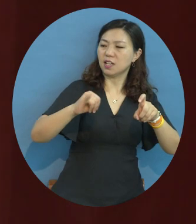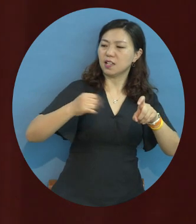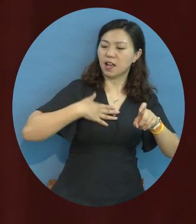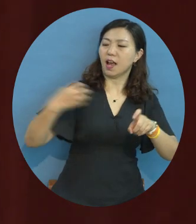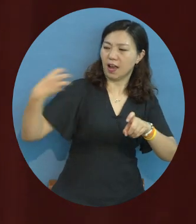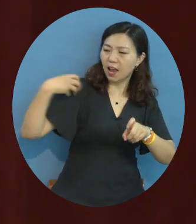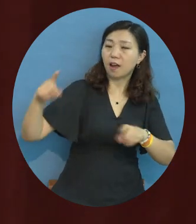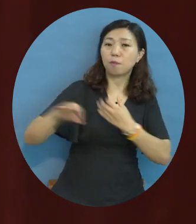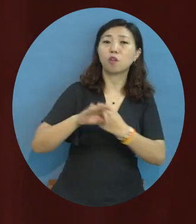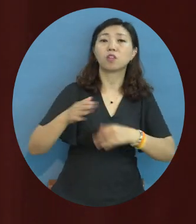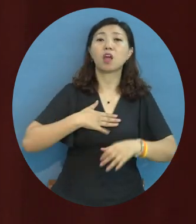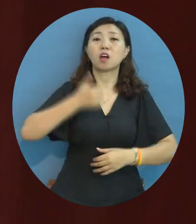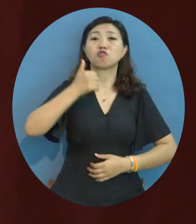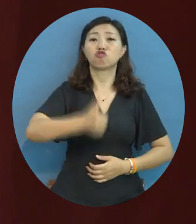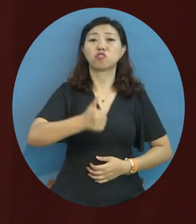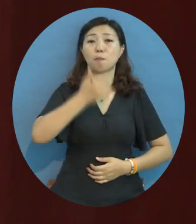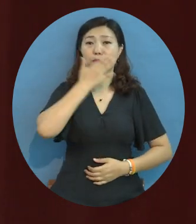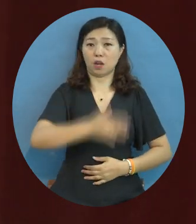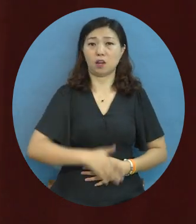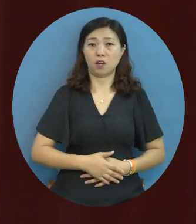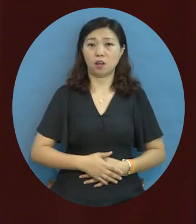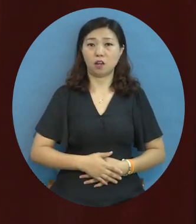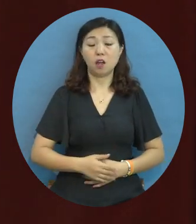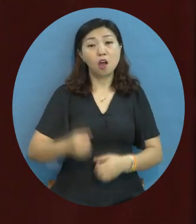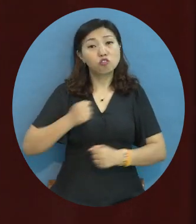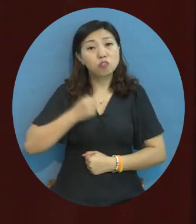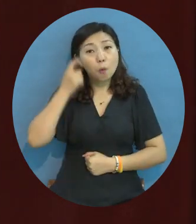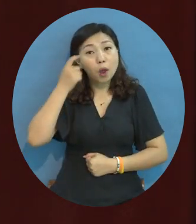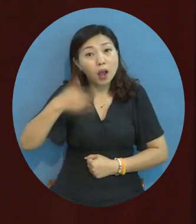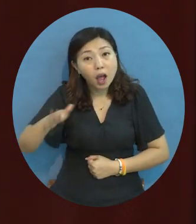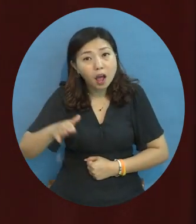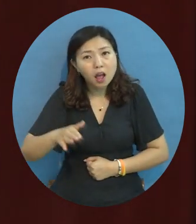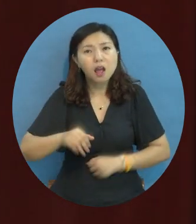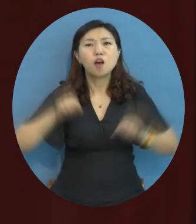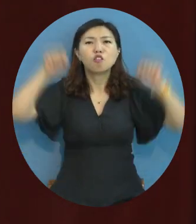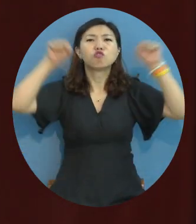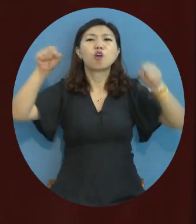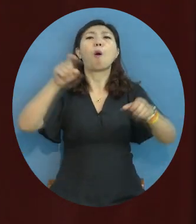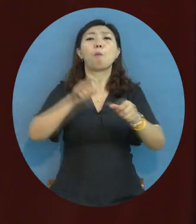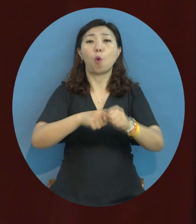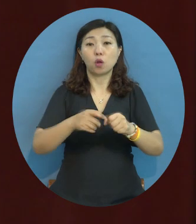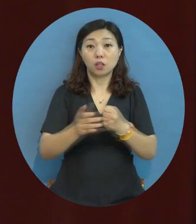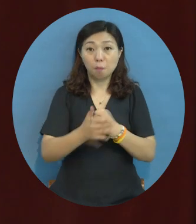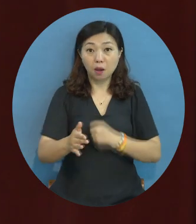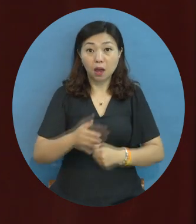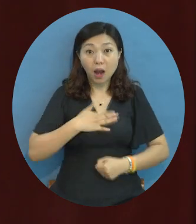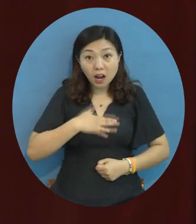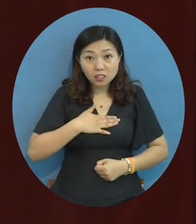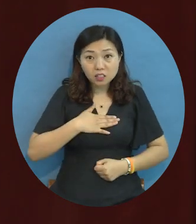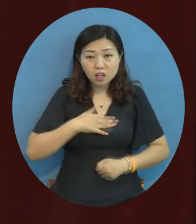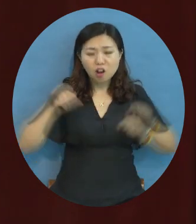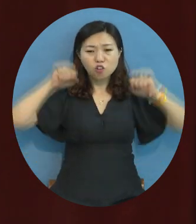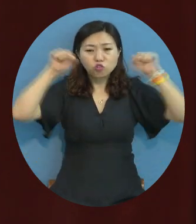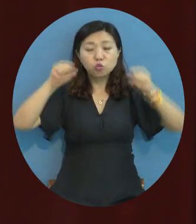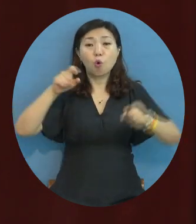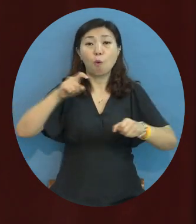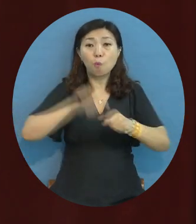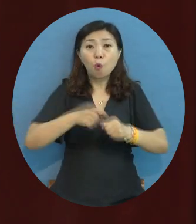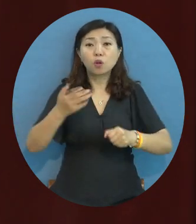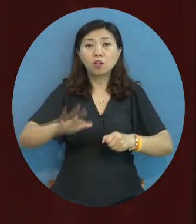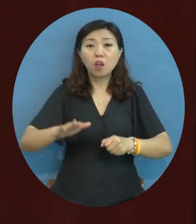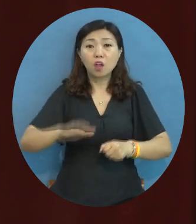체력 단련하러 간다. 체력 단련하러 간다. 체력 단련하러 간다. 연습이 필요하나? 필요 없죠. 그럼 그날 아침에 가면